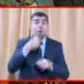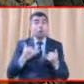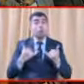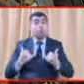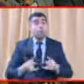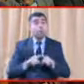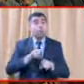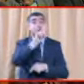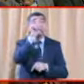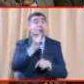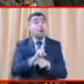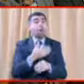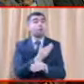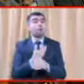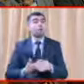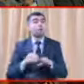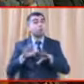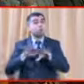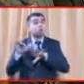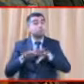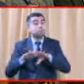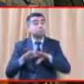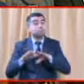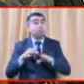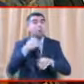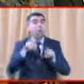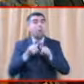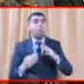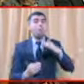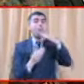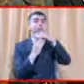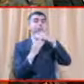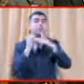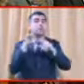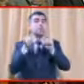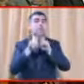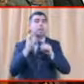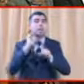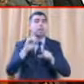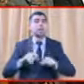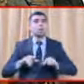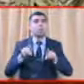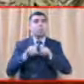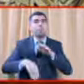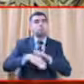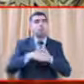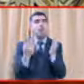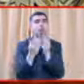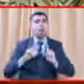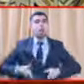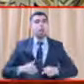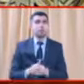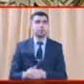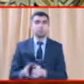نسائل الحكومة على شنو دارت باش تحد من هذا النزيف وشنو غادي تدير. شكرا سيد الوزير. شكرا الكلمة